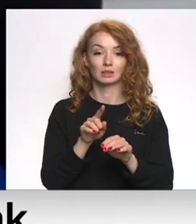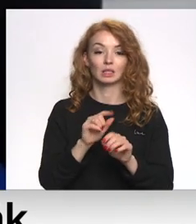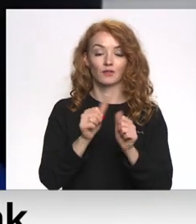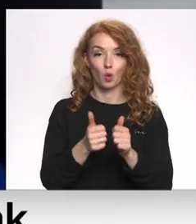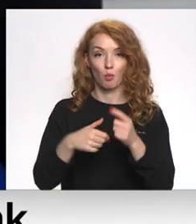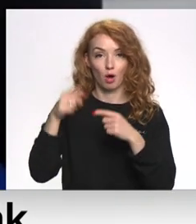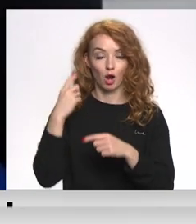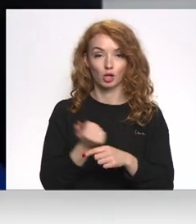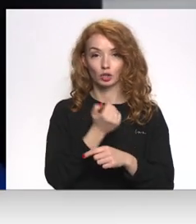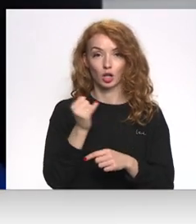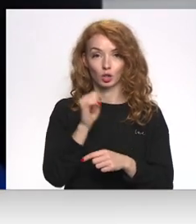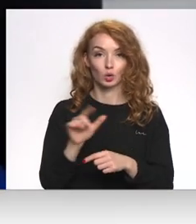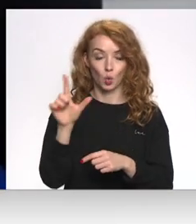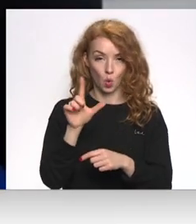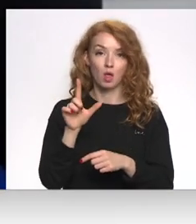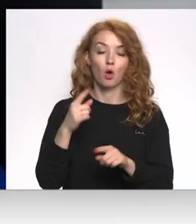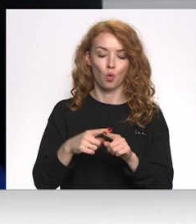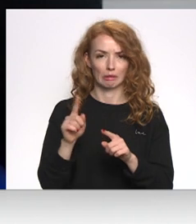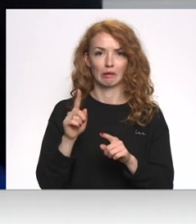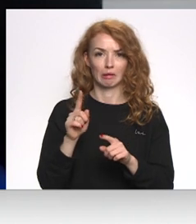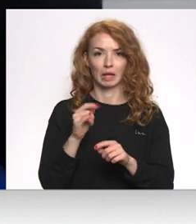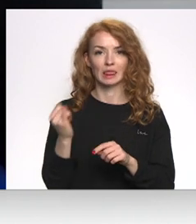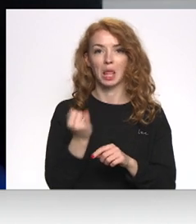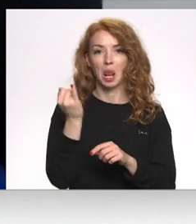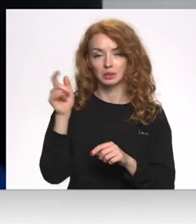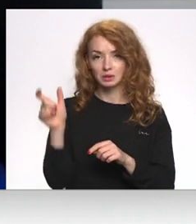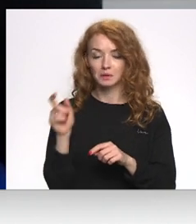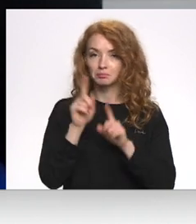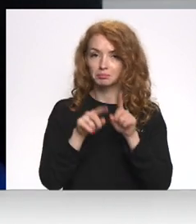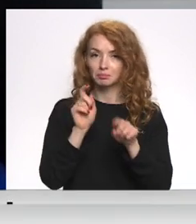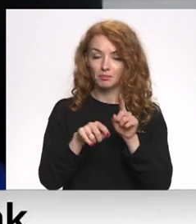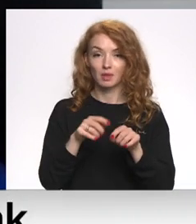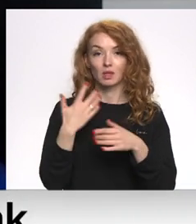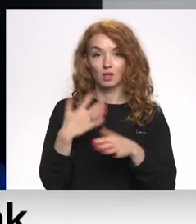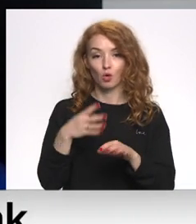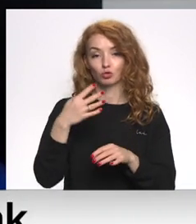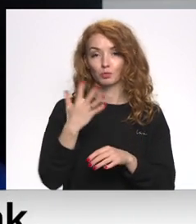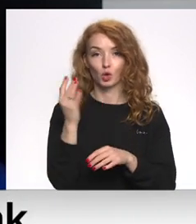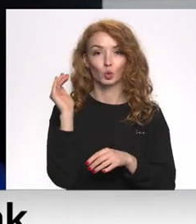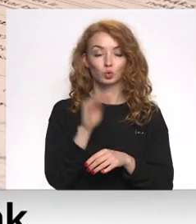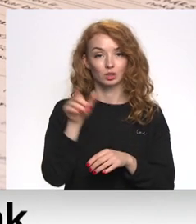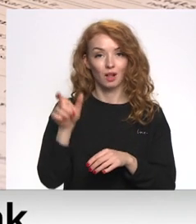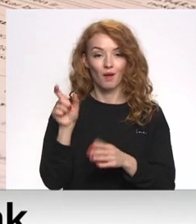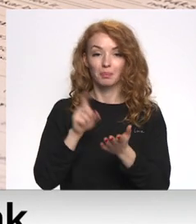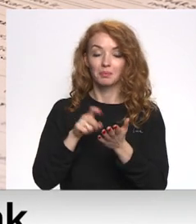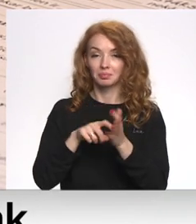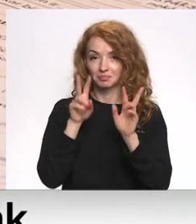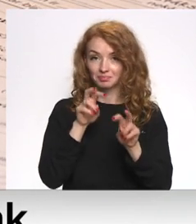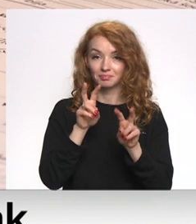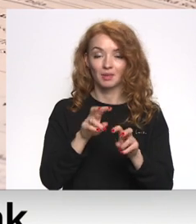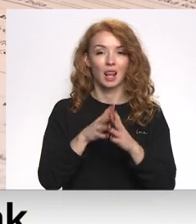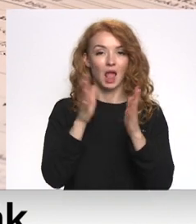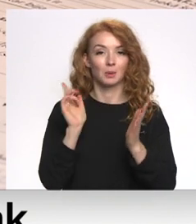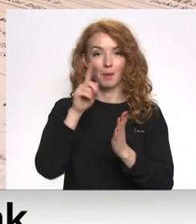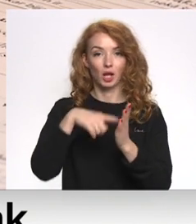jūlija. Redzam tādu stabilu interesi. Šobrīd mums ir bijuši šajā lapai jau 45 tūkstoši apmeklētāji. Ļoti liels